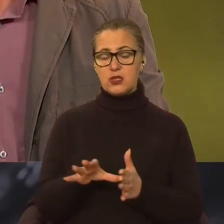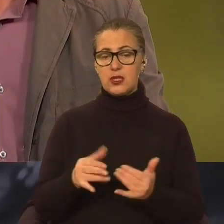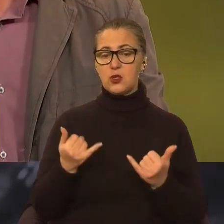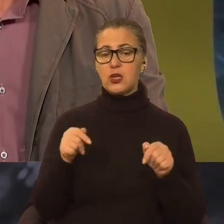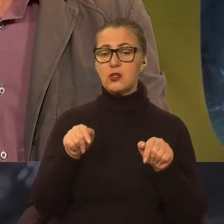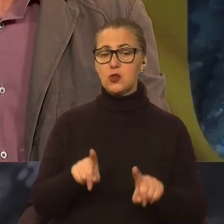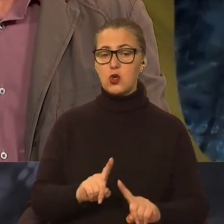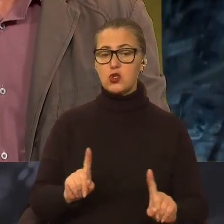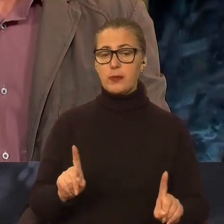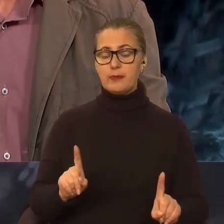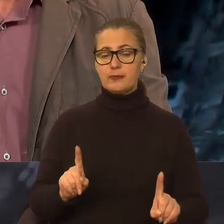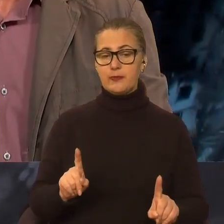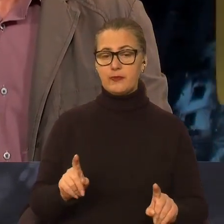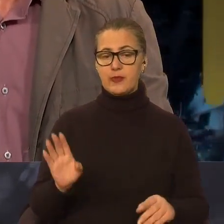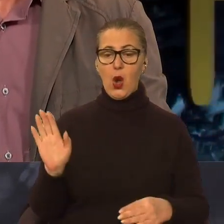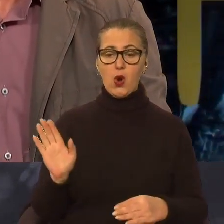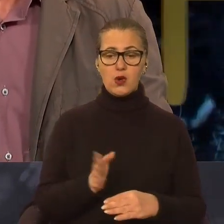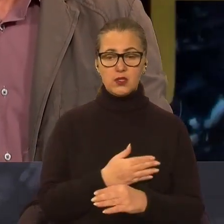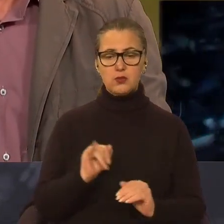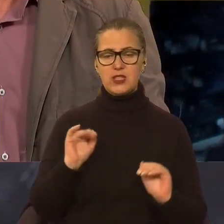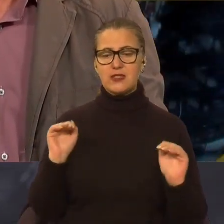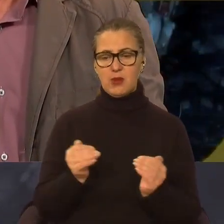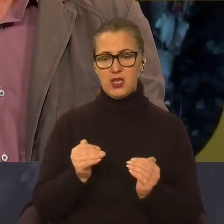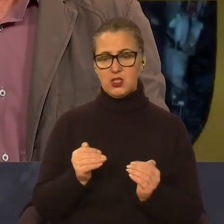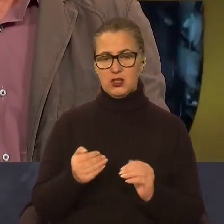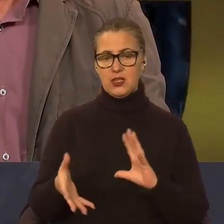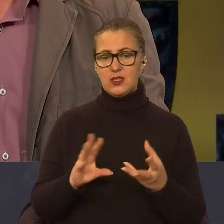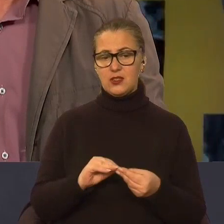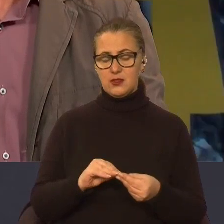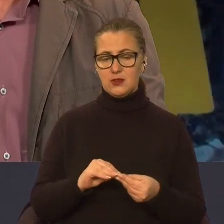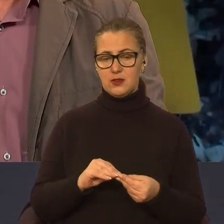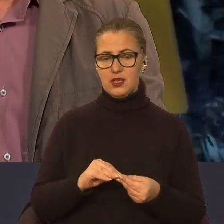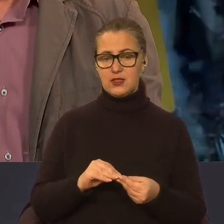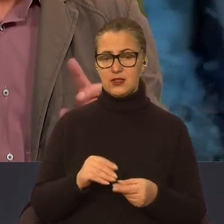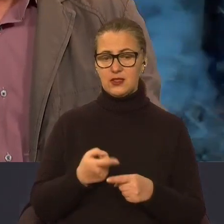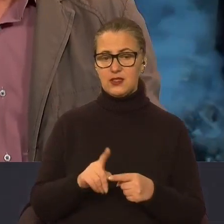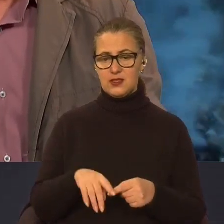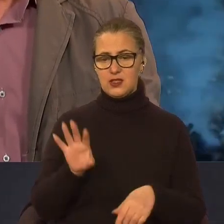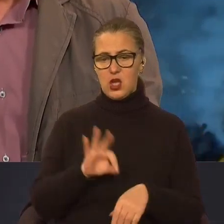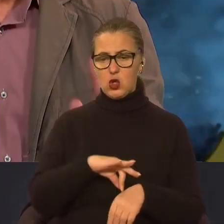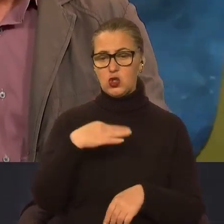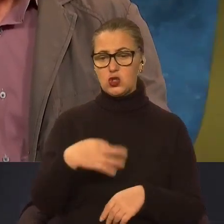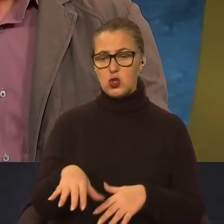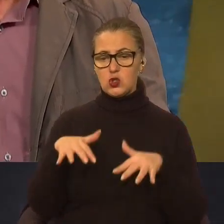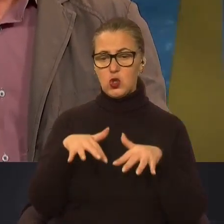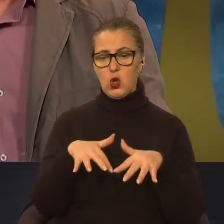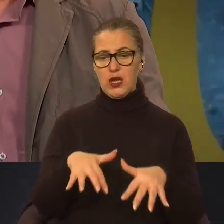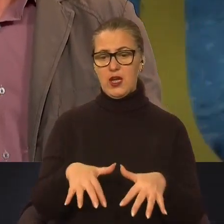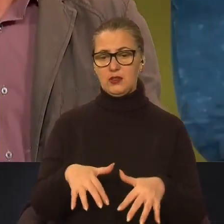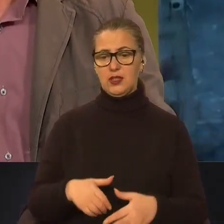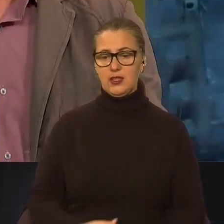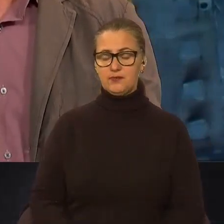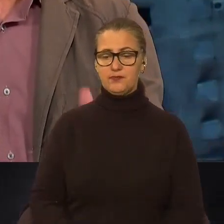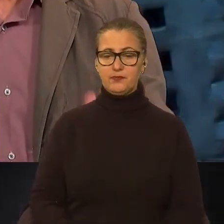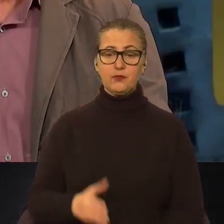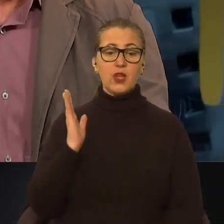ну усунути із мінімізувати от наслідки цієї е-е жорстокої будемо сподіватися що